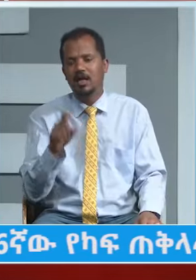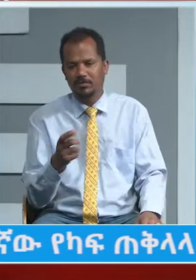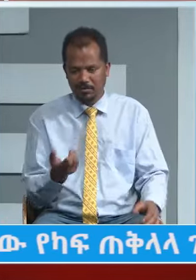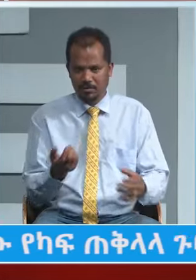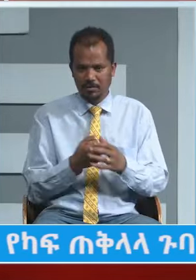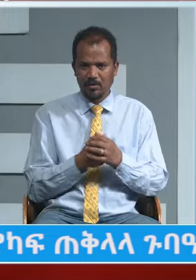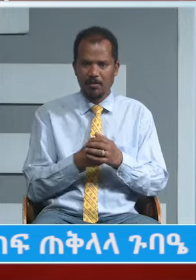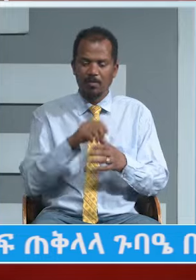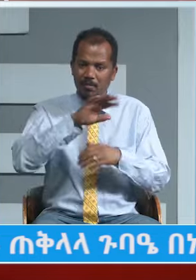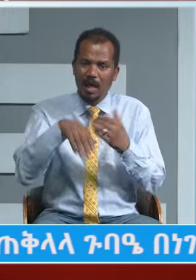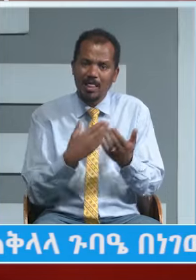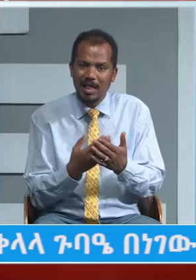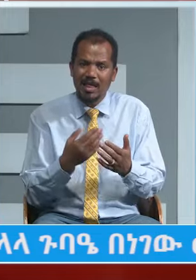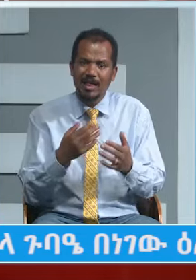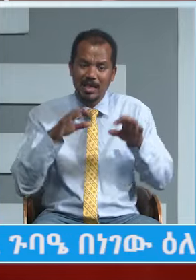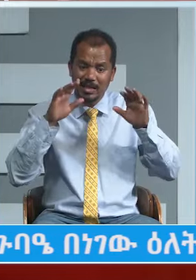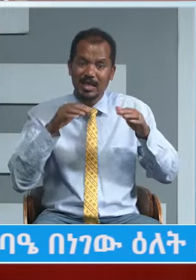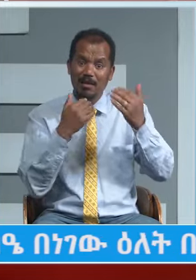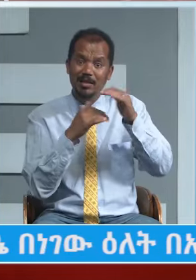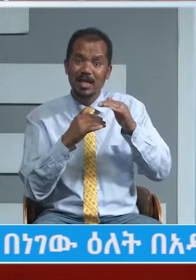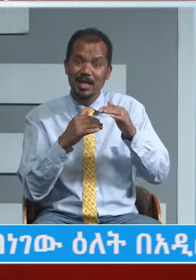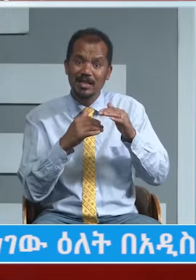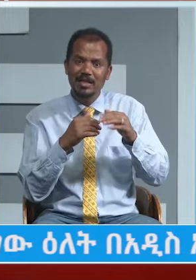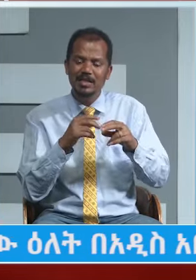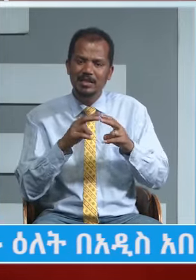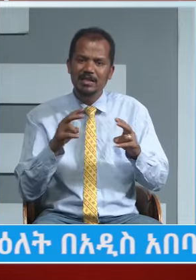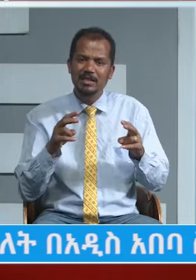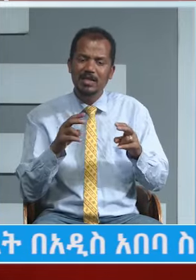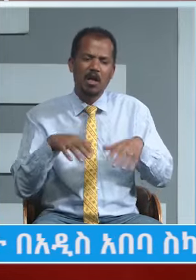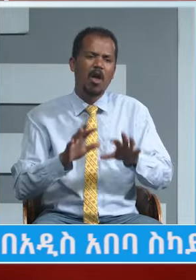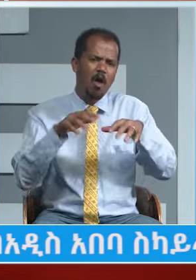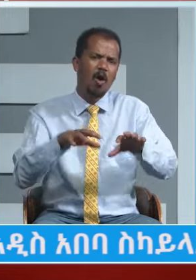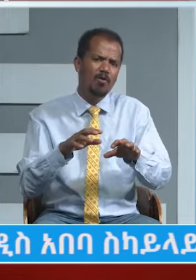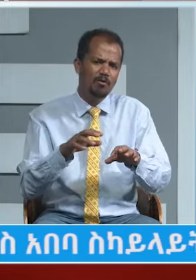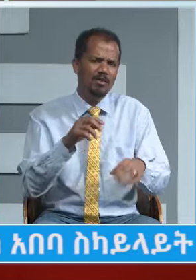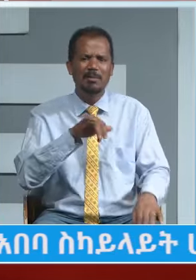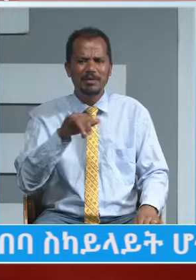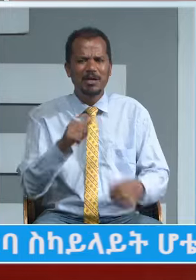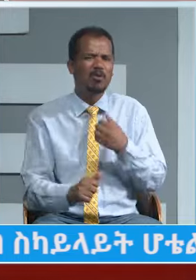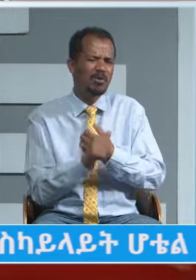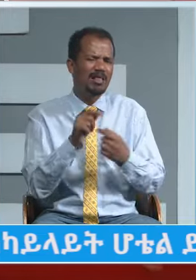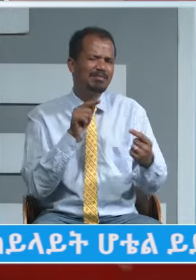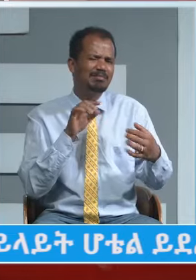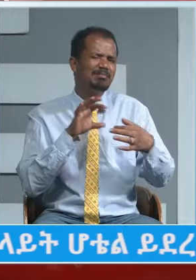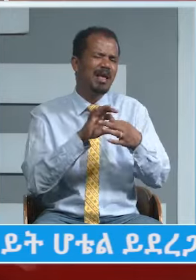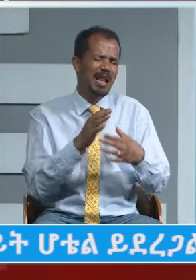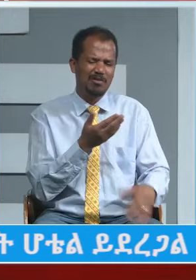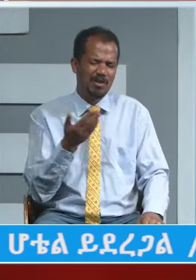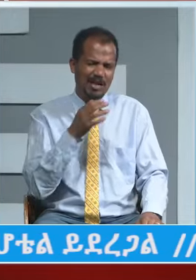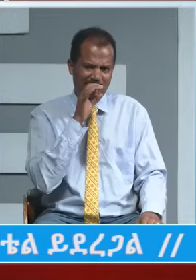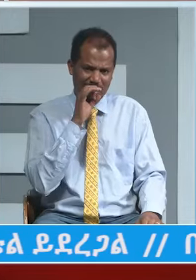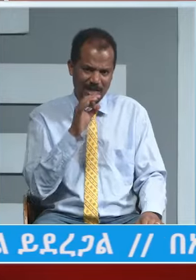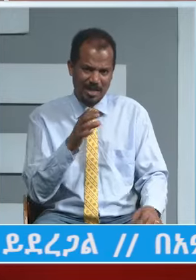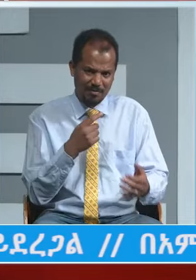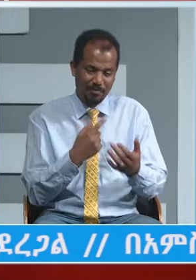لقال مالتنو باتك عليكن يمينو ريزنا مطر ناسل جد كتسلو كارا كغورف كارا كمسل قداتوش كارا يمياك جنانيو نگر